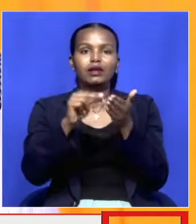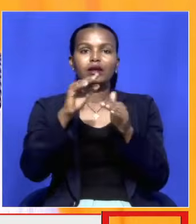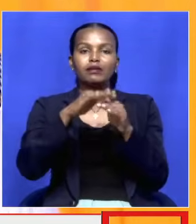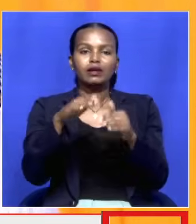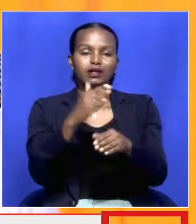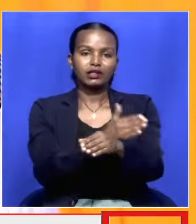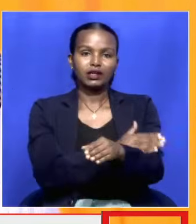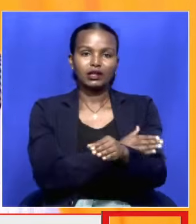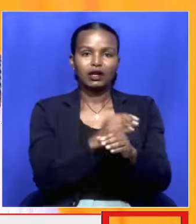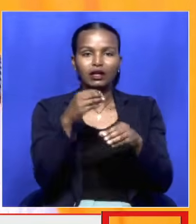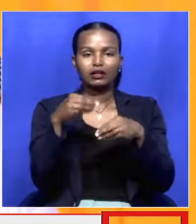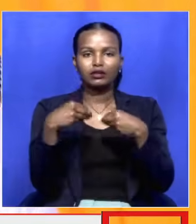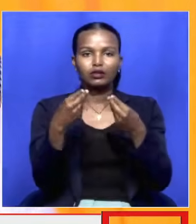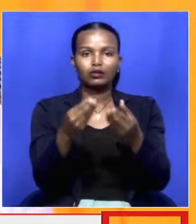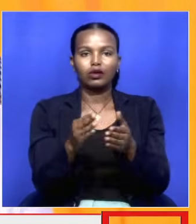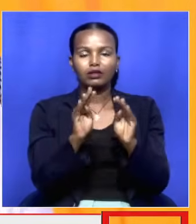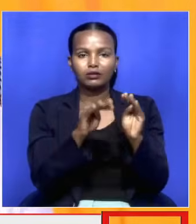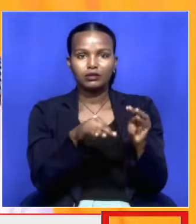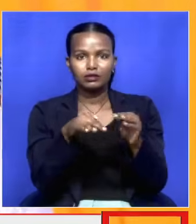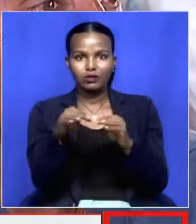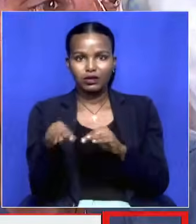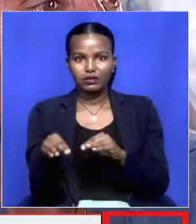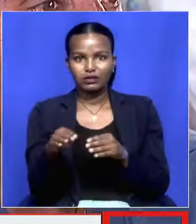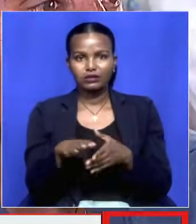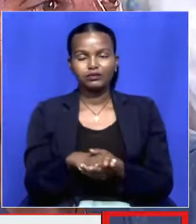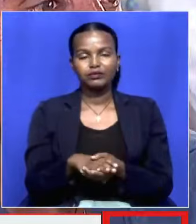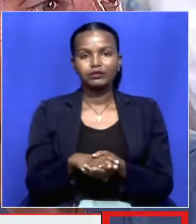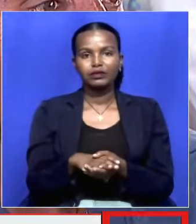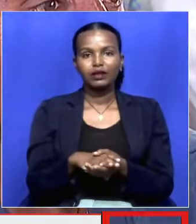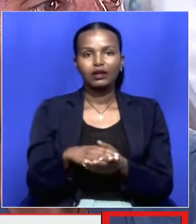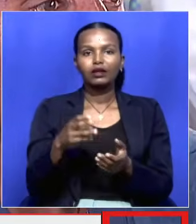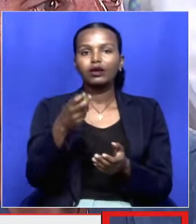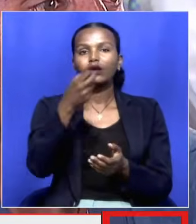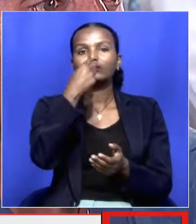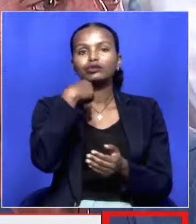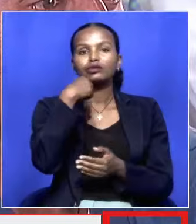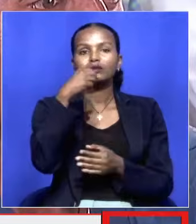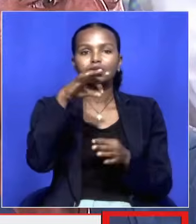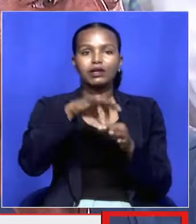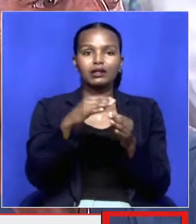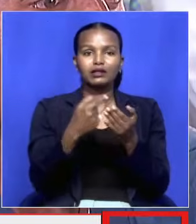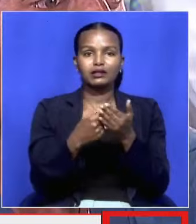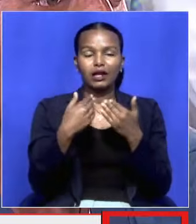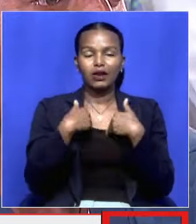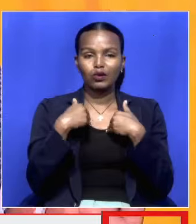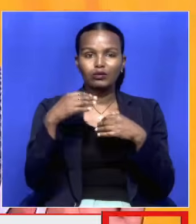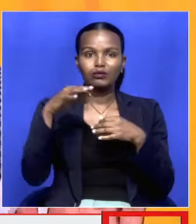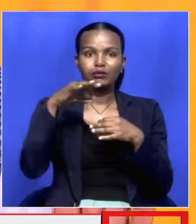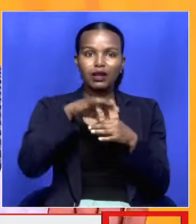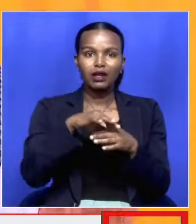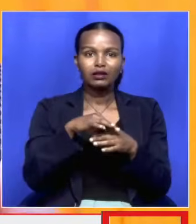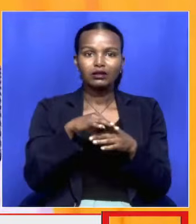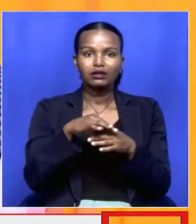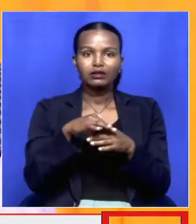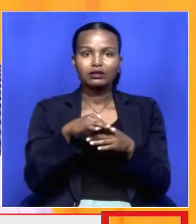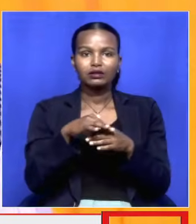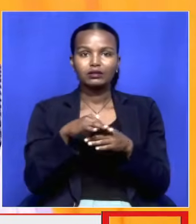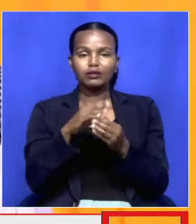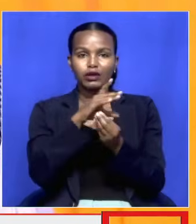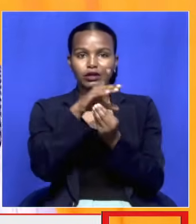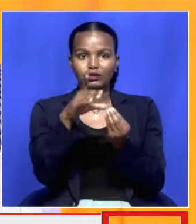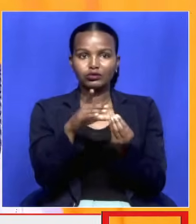ተሰጥቷል ተመድቧል። የኦክሲጅን ፕላንት እዚህ ያለው ኦክሲጅን ፕላንት በአገሪቱ ማነው